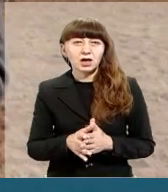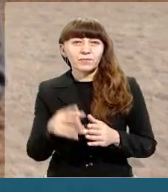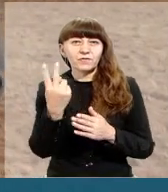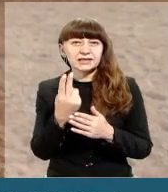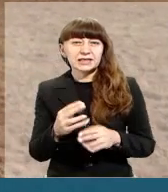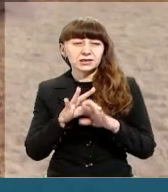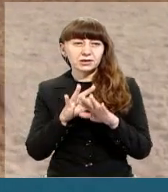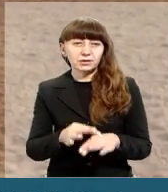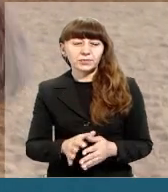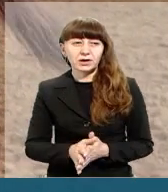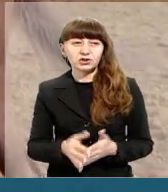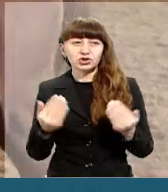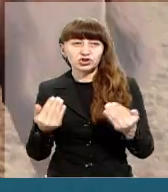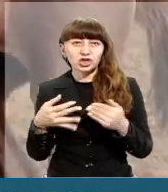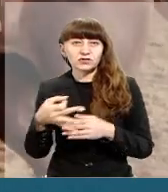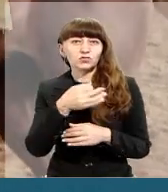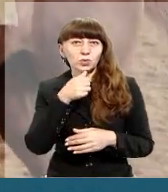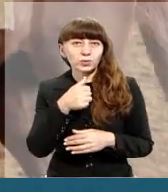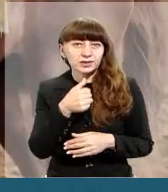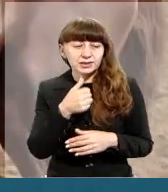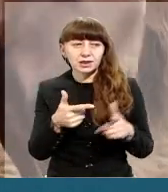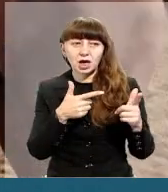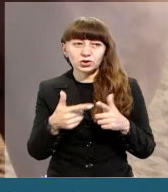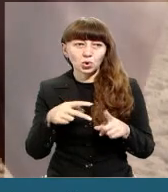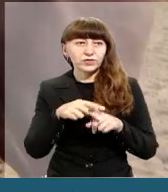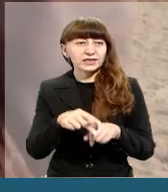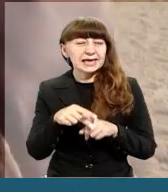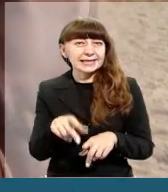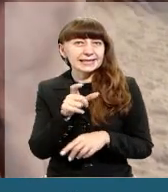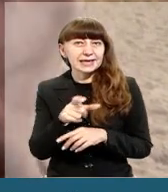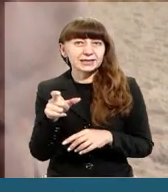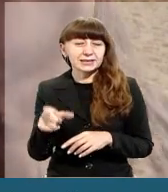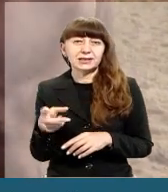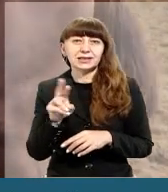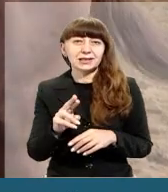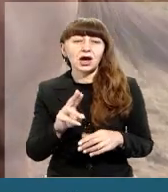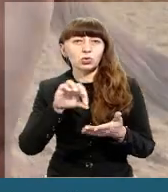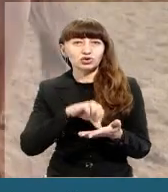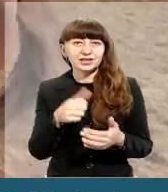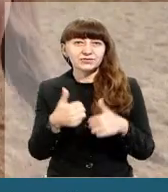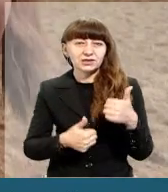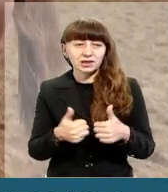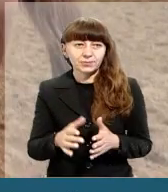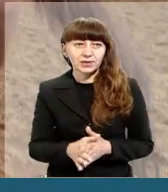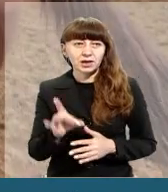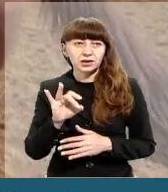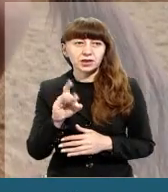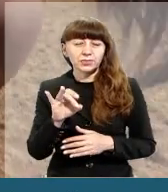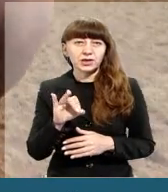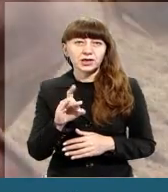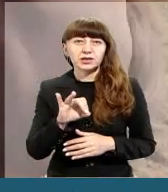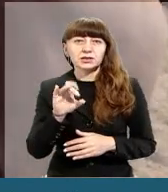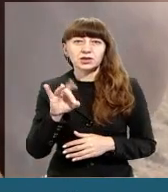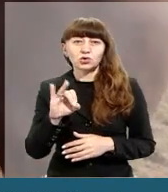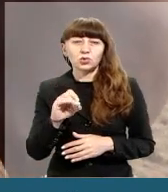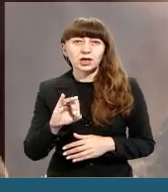дайындықтары пысықталуда. Мінекей, менің қасымдағы Ардагүрен сәйгүлігі талай додаларда республикалық байқаулардан топ жарып, ел